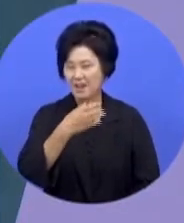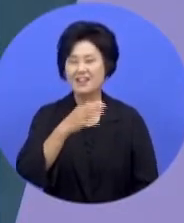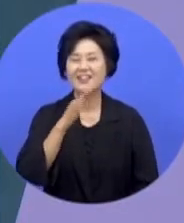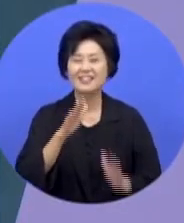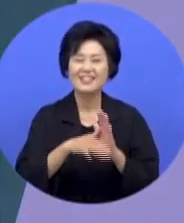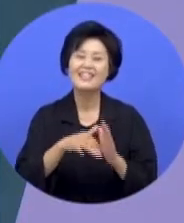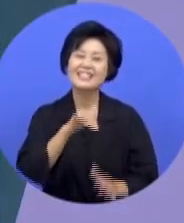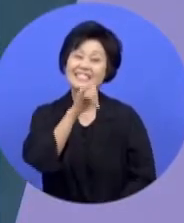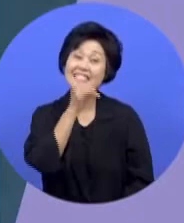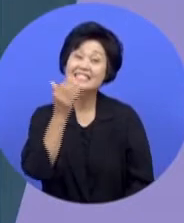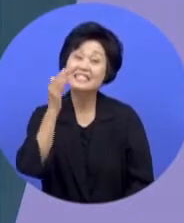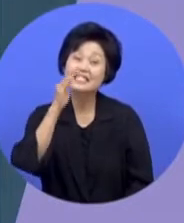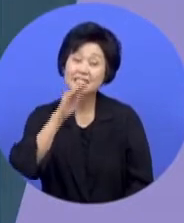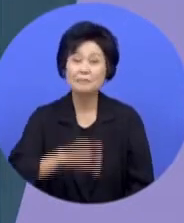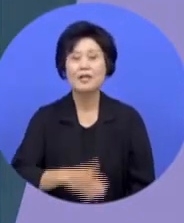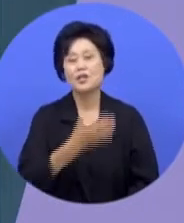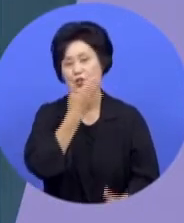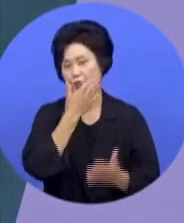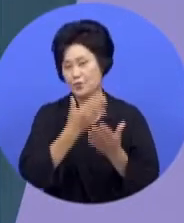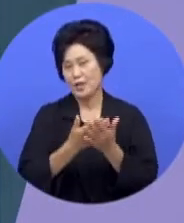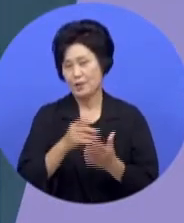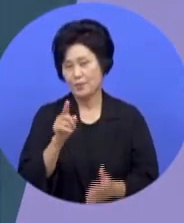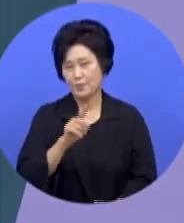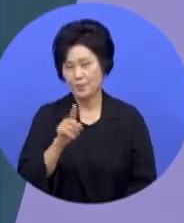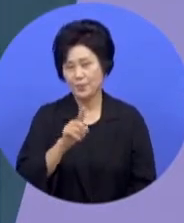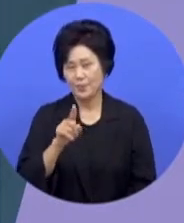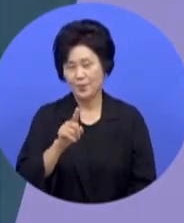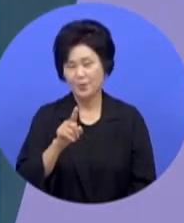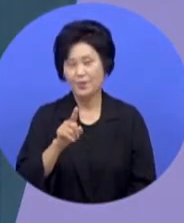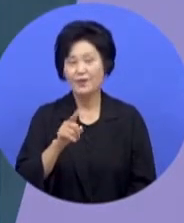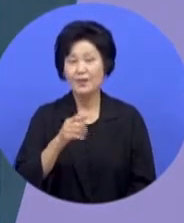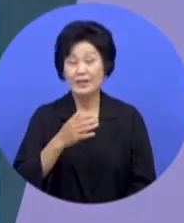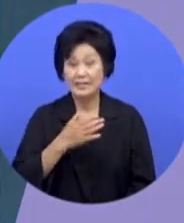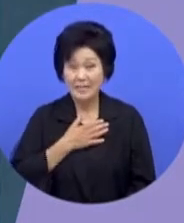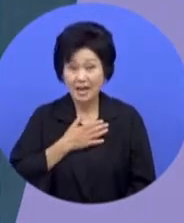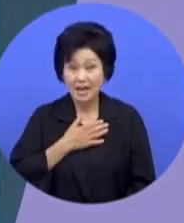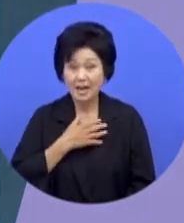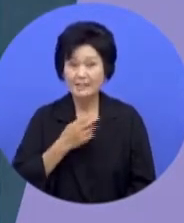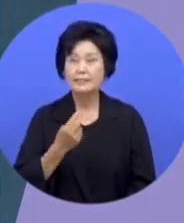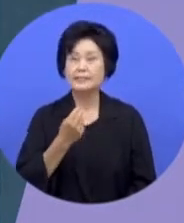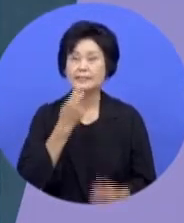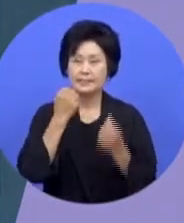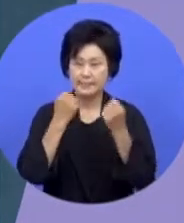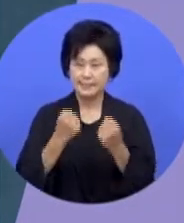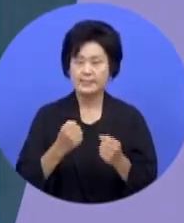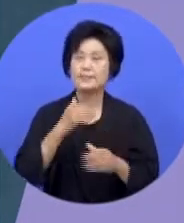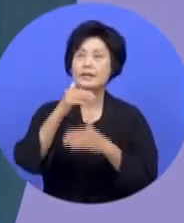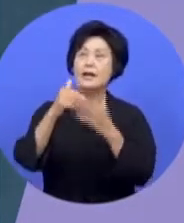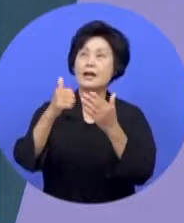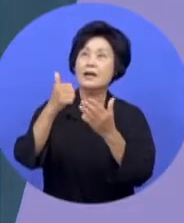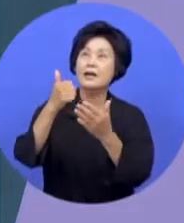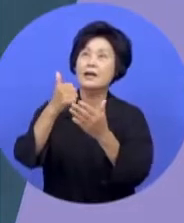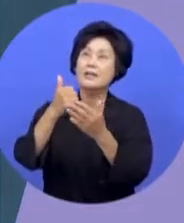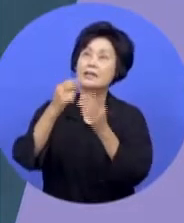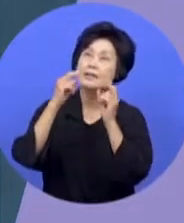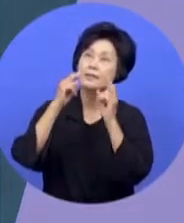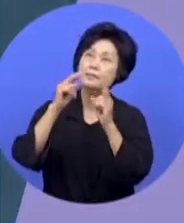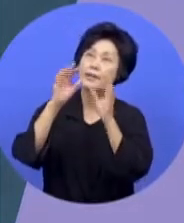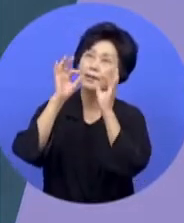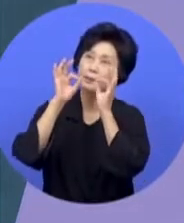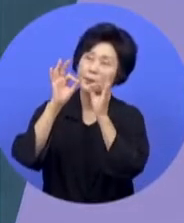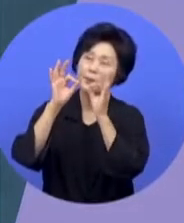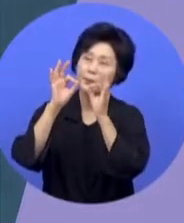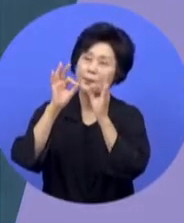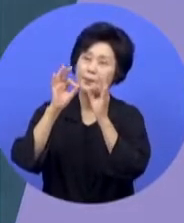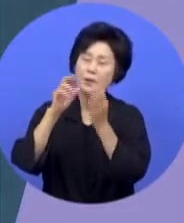그렇지만 중요한 것은 그럴 때마다 제가 정말 살아계신 하나님을 바라보고 예. 그 안에서 정말 무릎구름으로 기도할